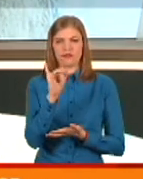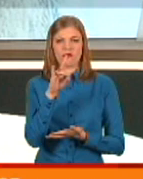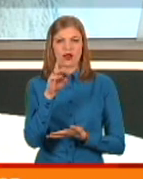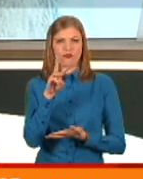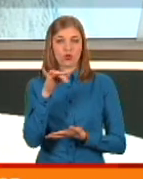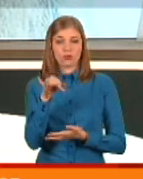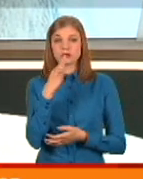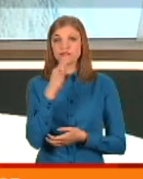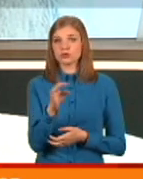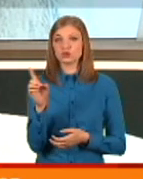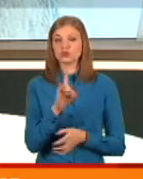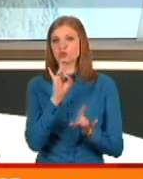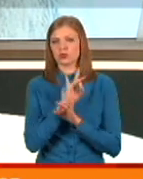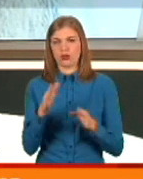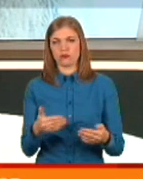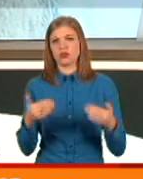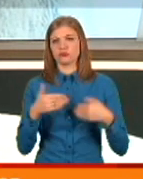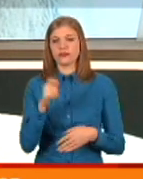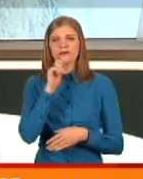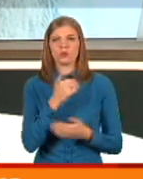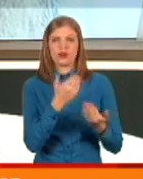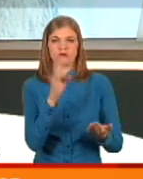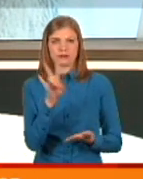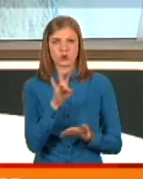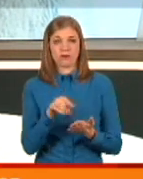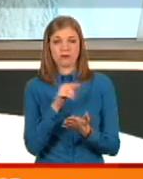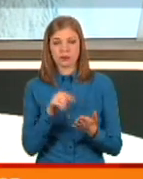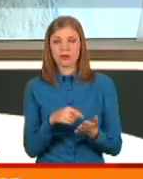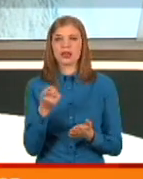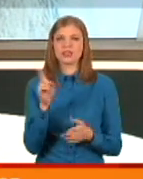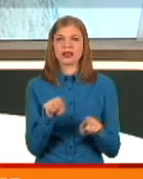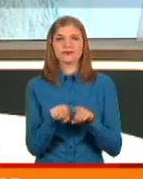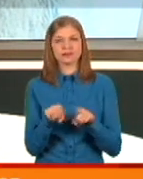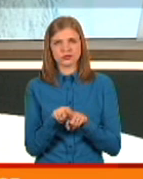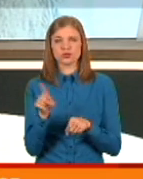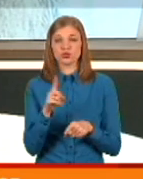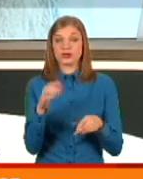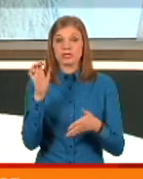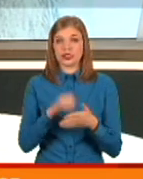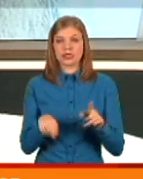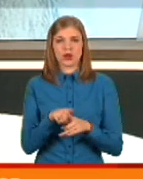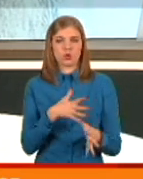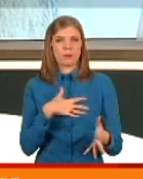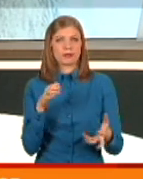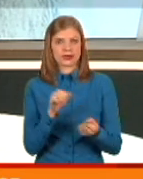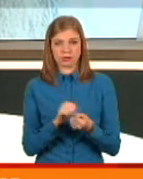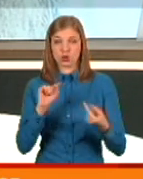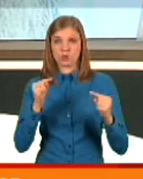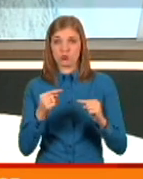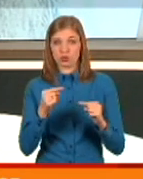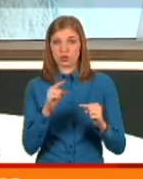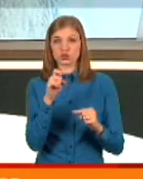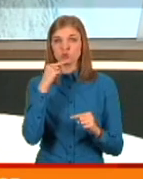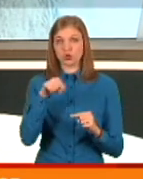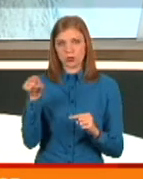Варфоломій заявив, що не відступить в українському церковному питанні, навіть попри те, що через таку принциповість проти нього